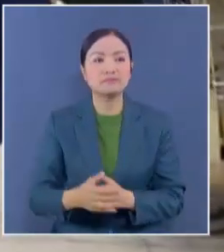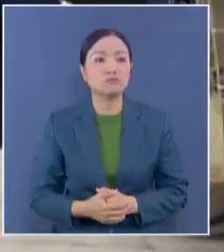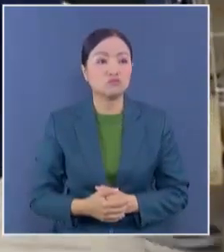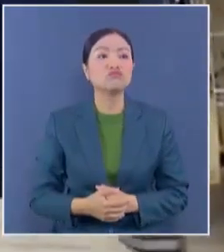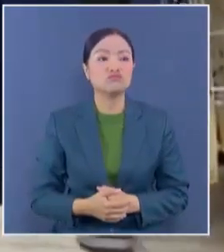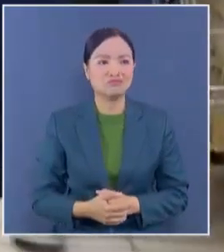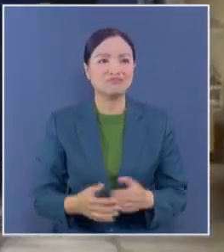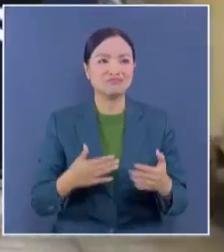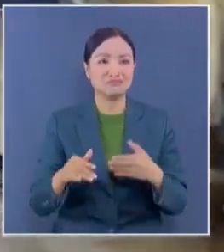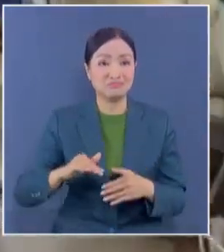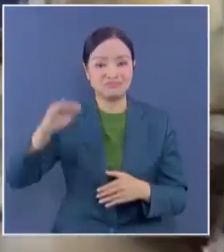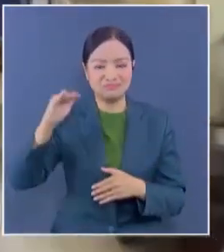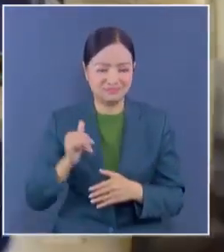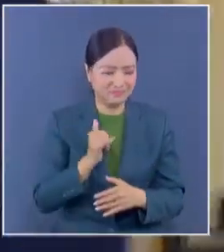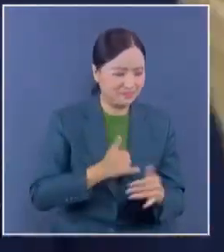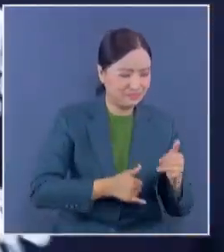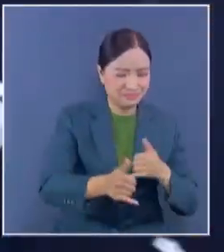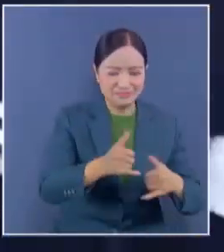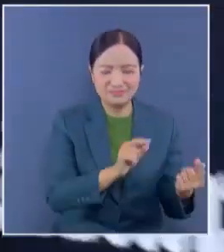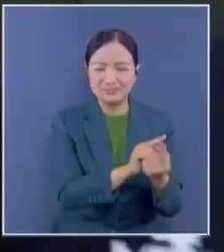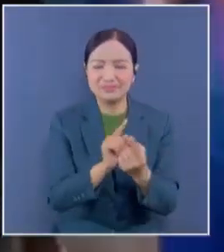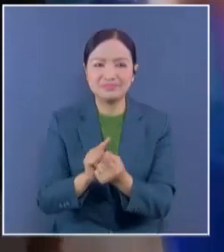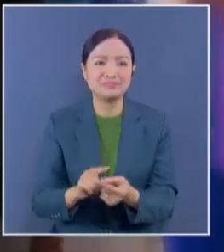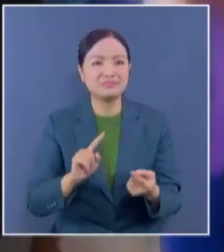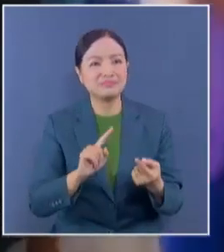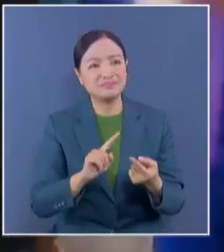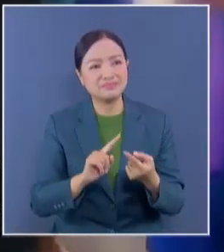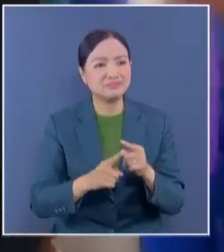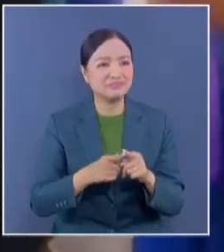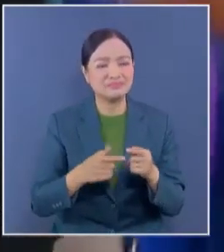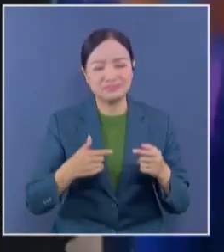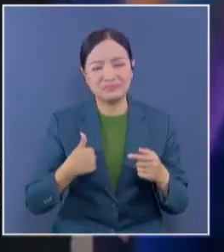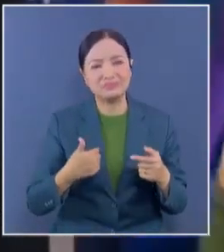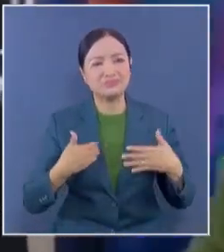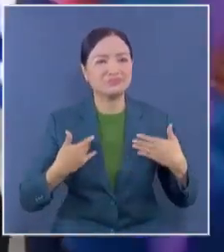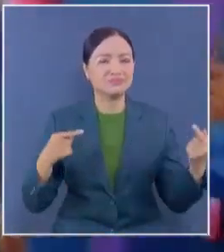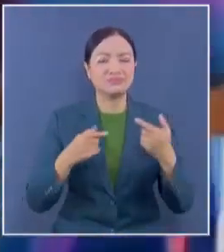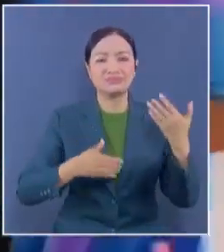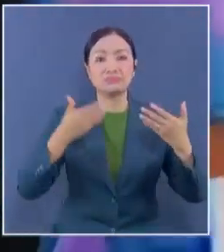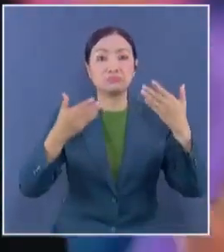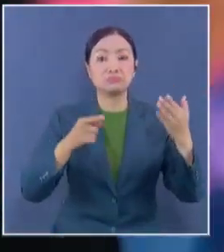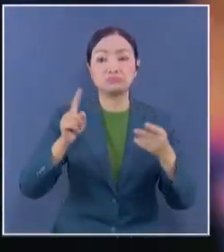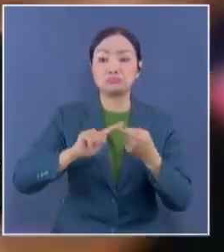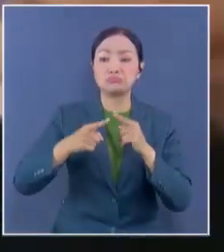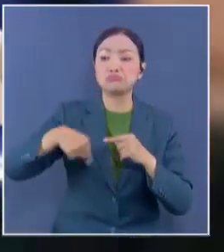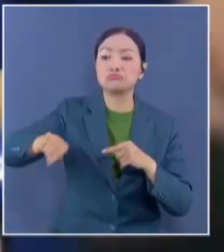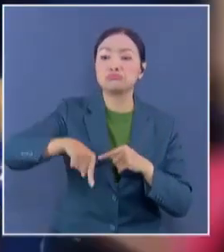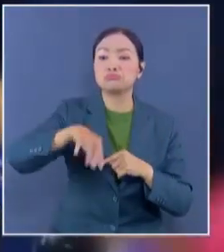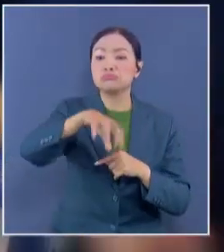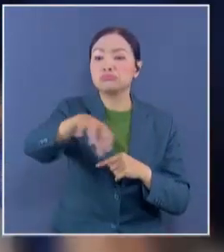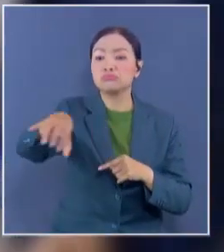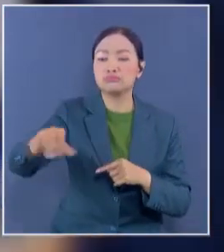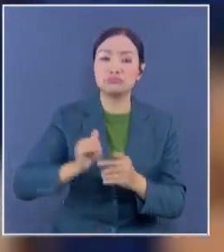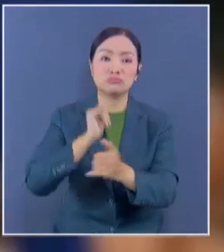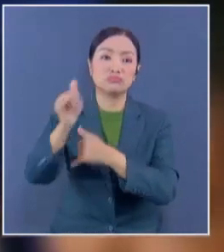ไรพี่ๆมาหาครับขณะเดียวกันเพื่อนในวัยเดียวกันที่กำลังสนุกสนานในกิจกรรมวันเด็กที่จัดขึ้นหลายจุดทั่วจังหวัดอ